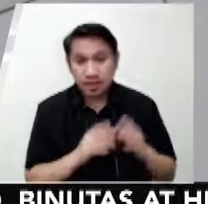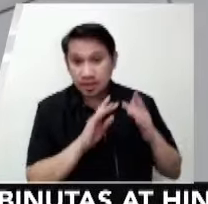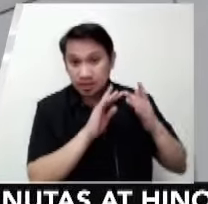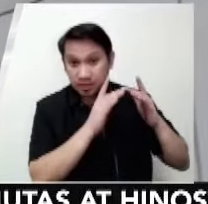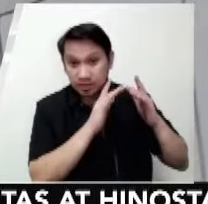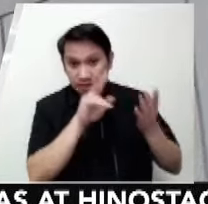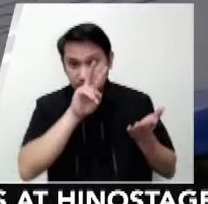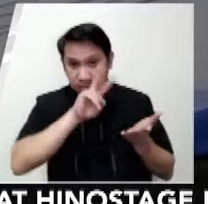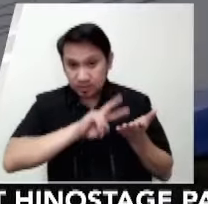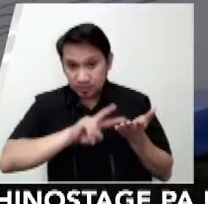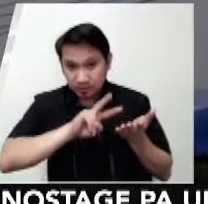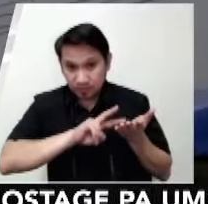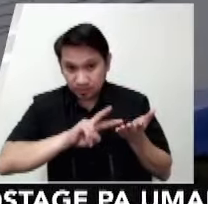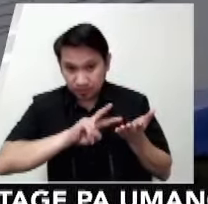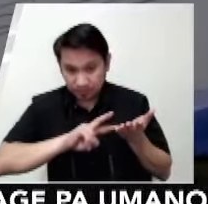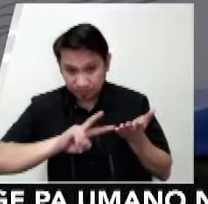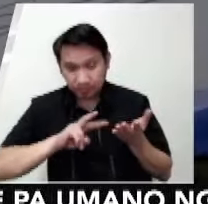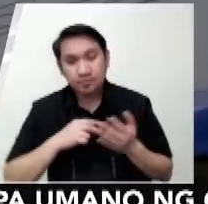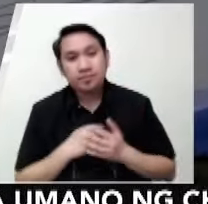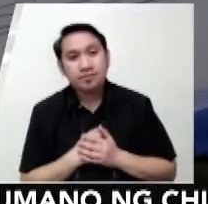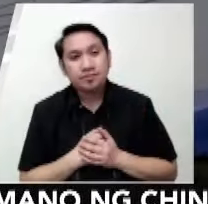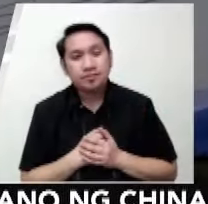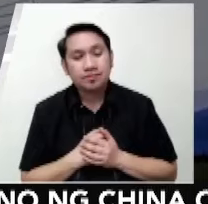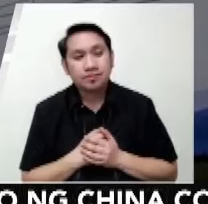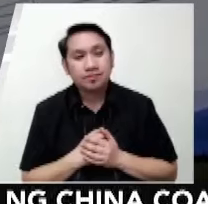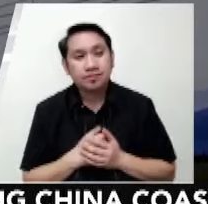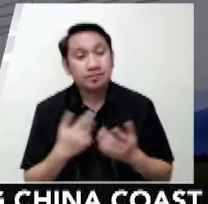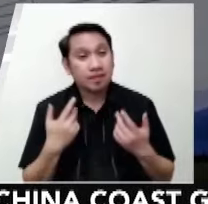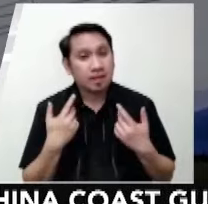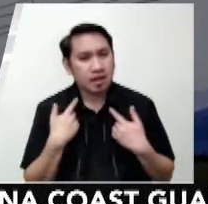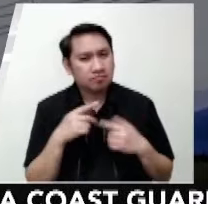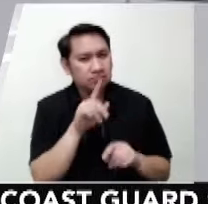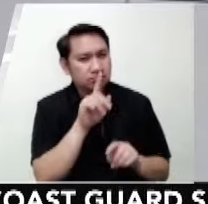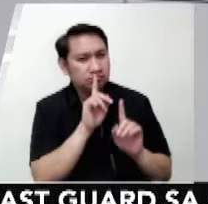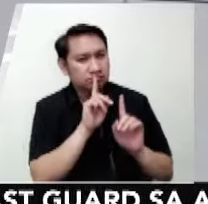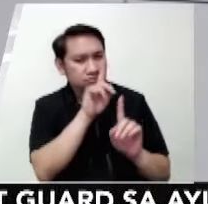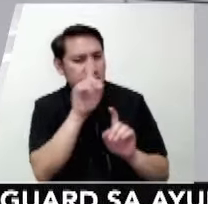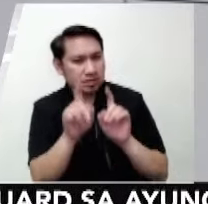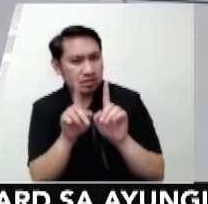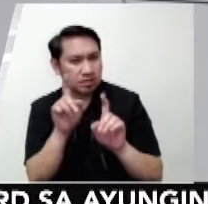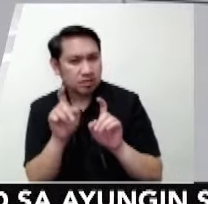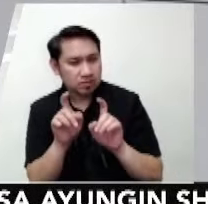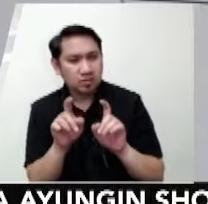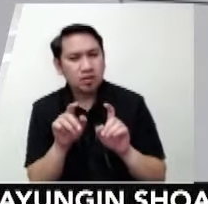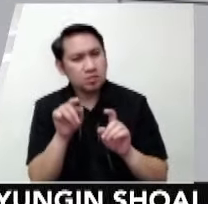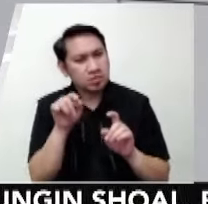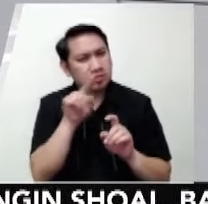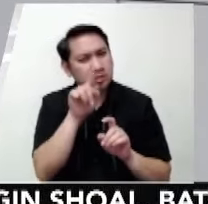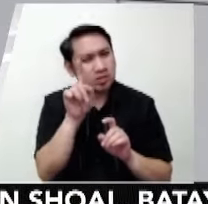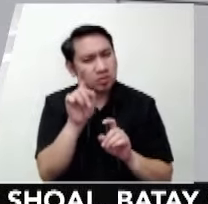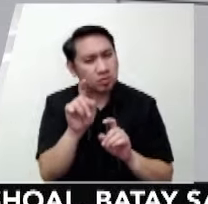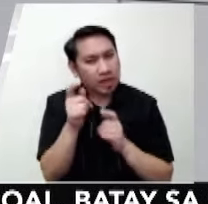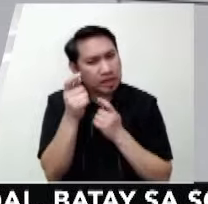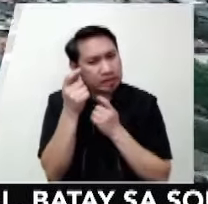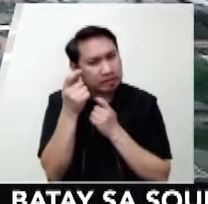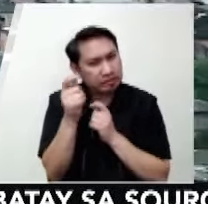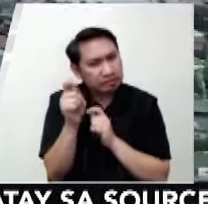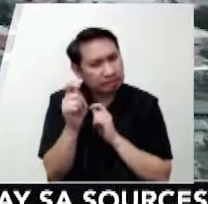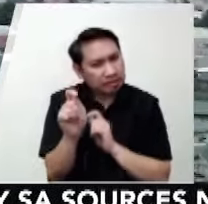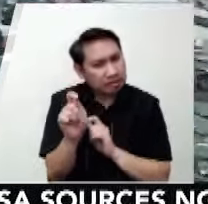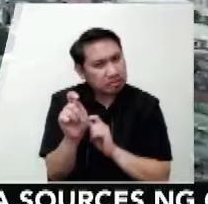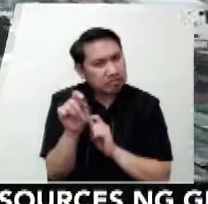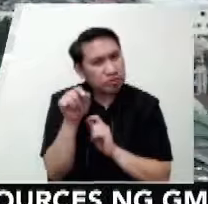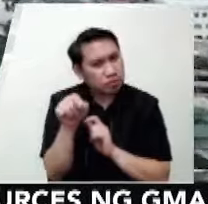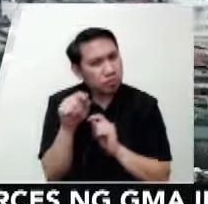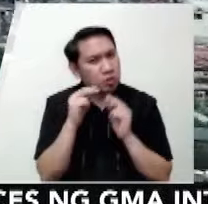for the Study of Journalism, tinanong ang respondents kung gaano ka-trustworthy o mapagkakatiwalaan ang balita